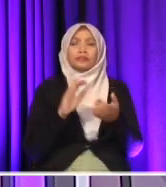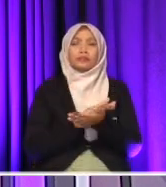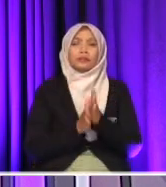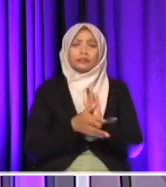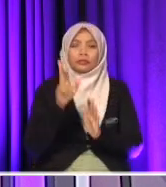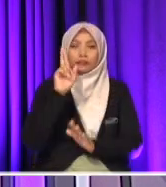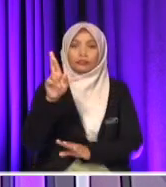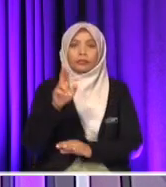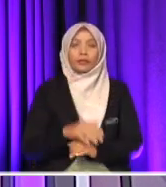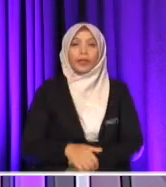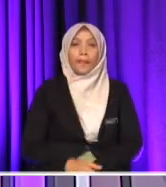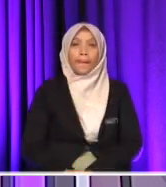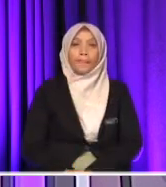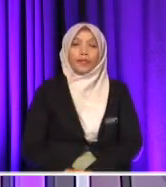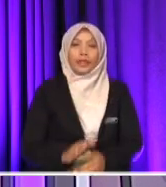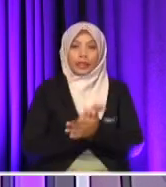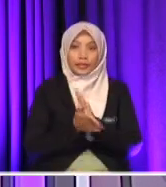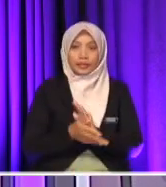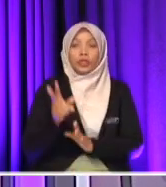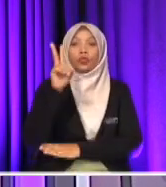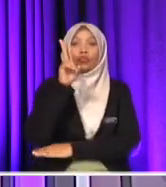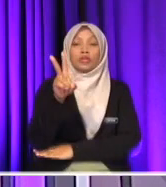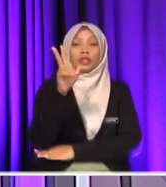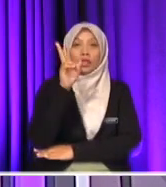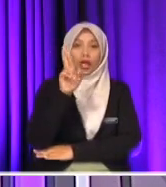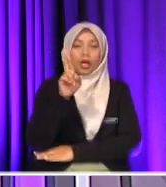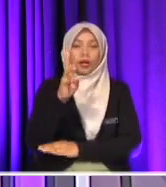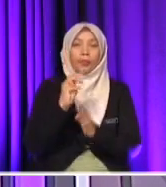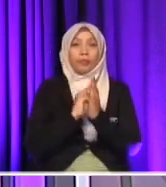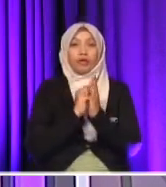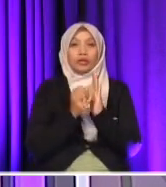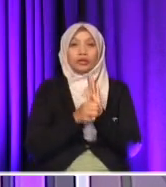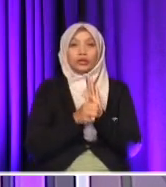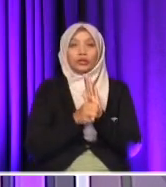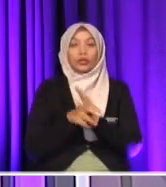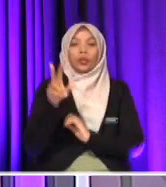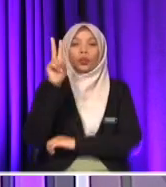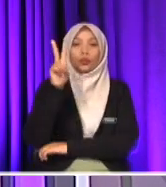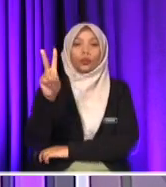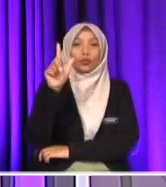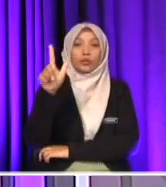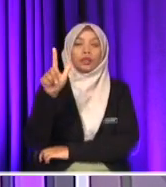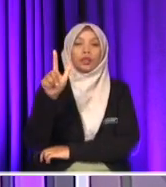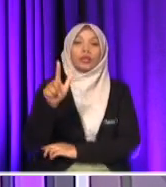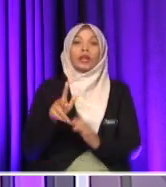akan jadi VR lah. VR. Ya, dia akan jadi VR. Maksudnya voltan yang susut pada kat sini pula. Ini